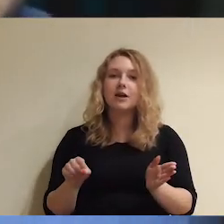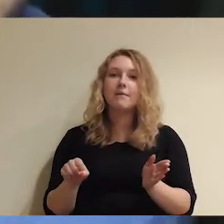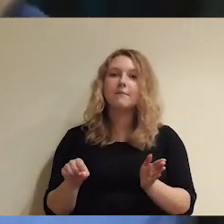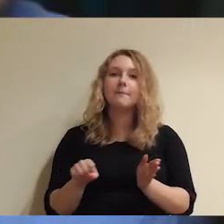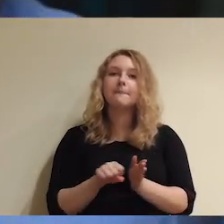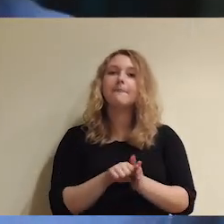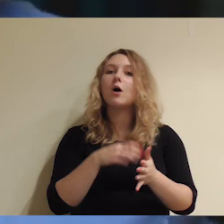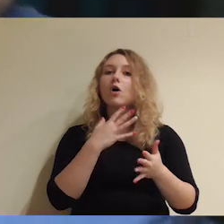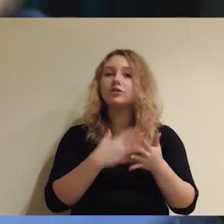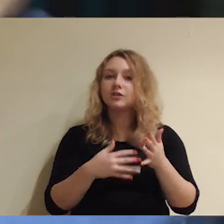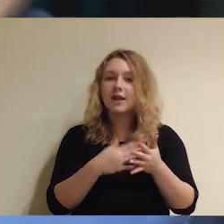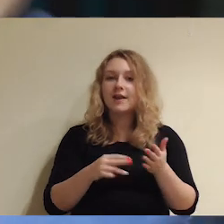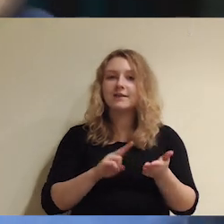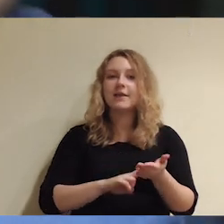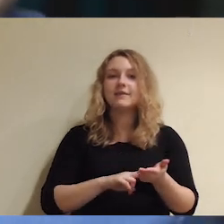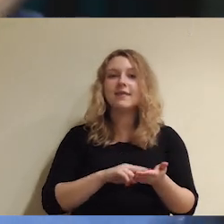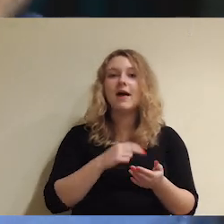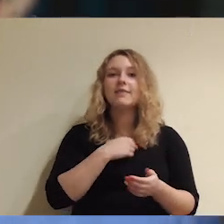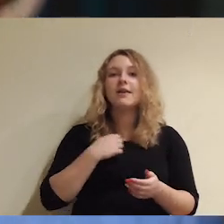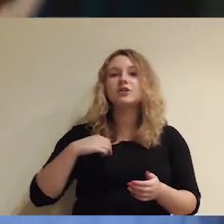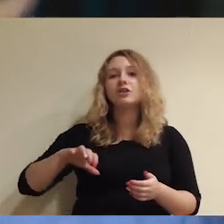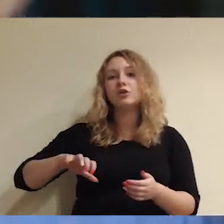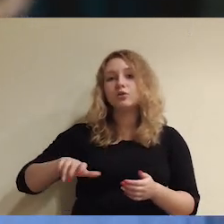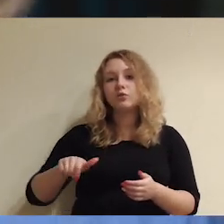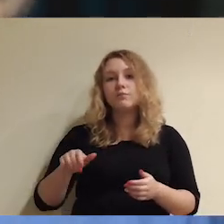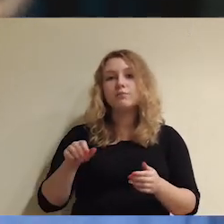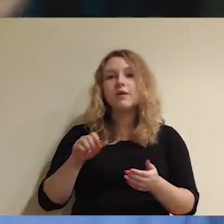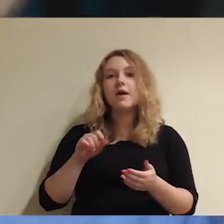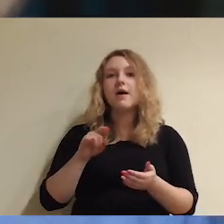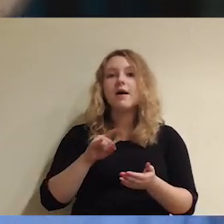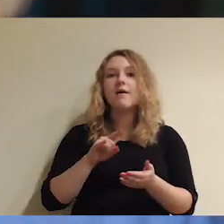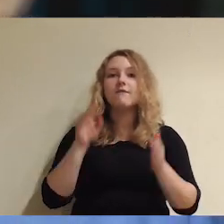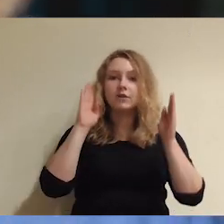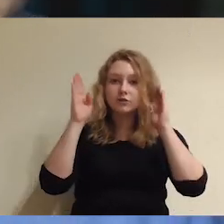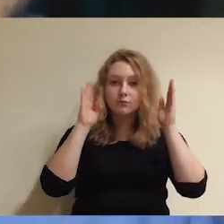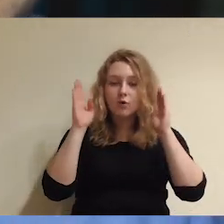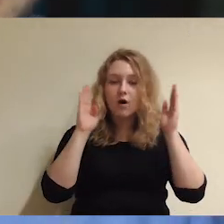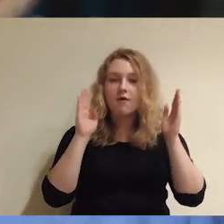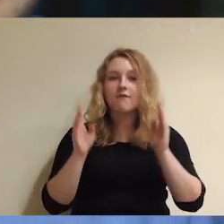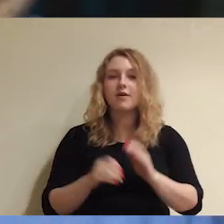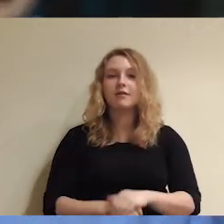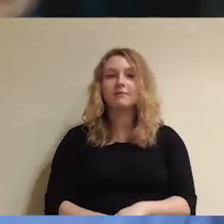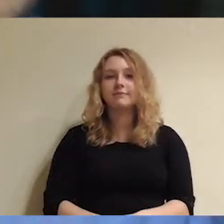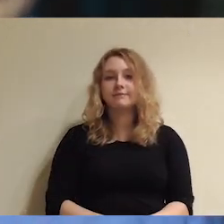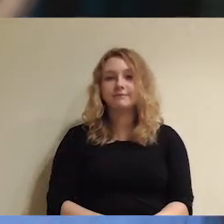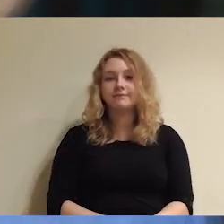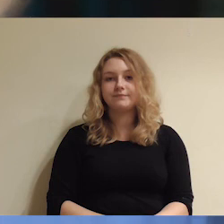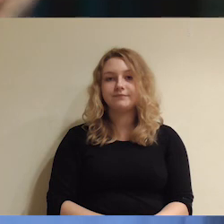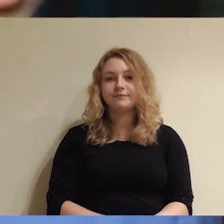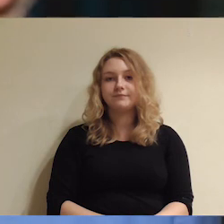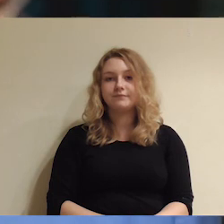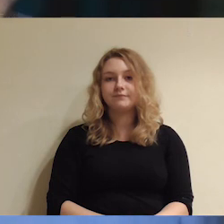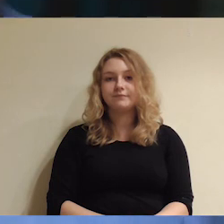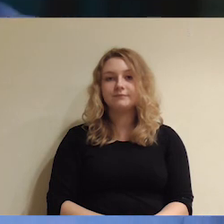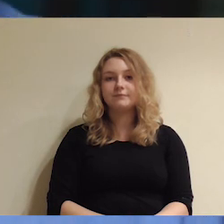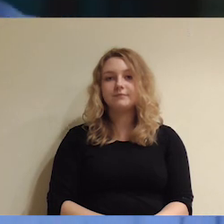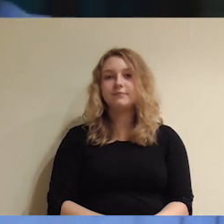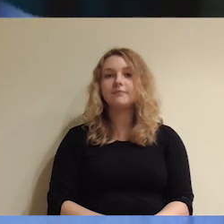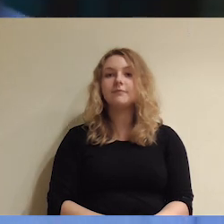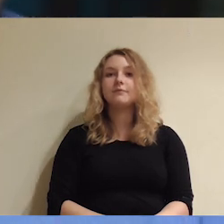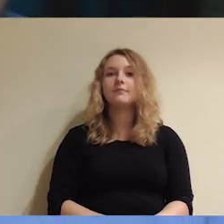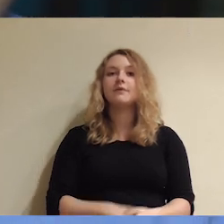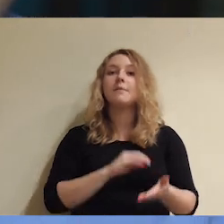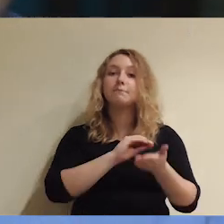pojawiały się na Waszej stronie. Zapraszamy Was teraz do dzielenia. Na naszej grupie facebookowej pojawi się post, jak zwykle, pewnie większość z Was